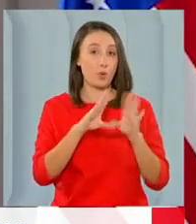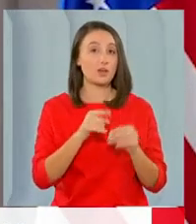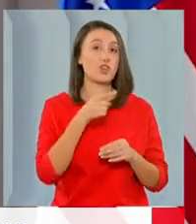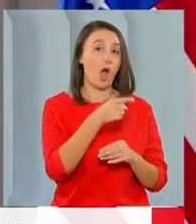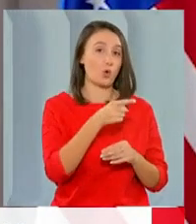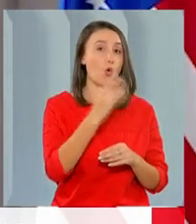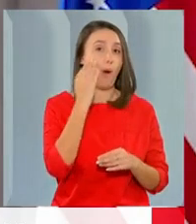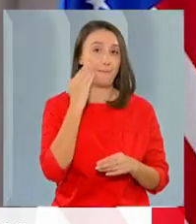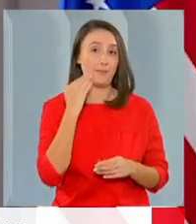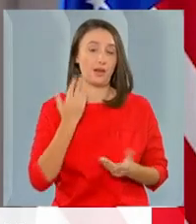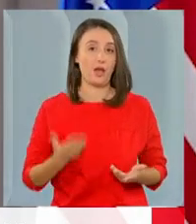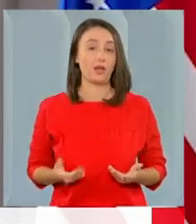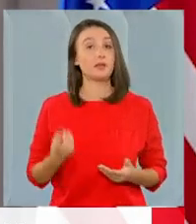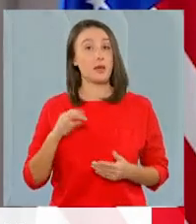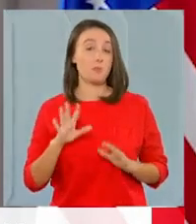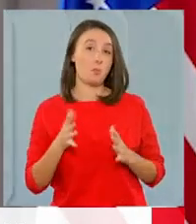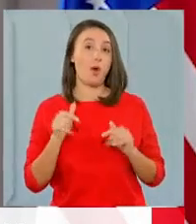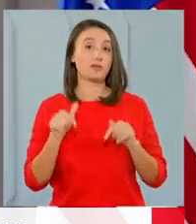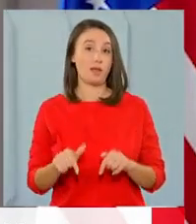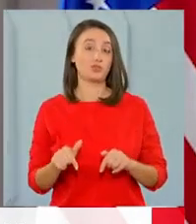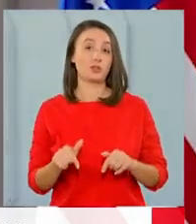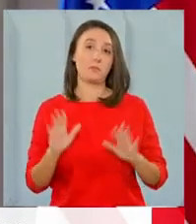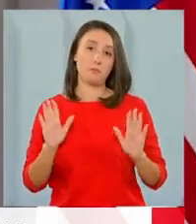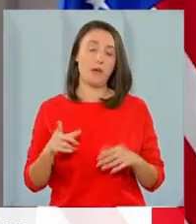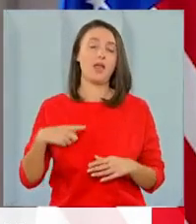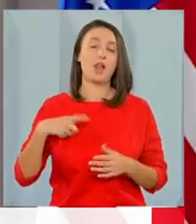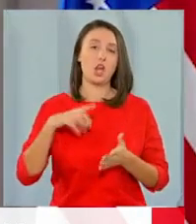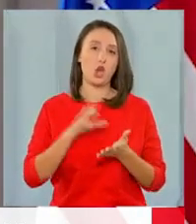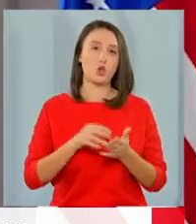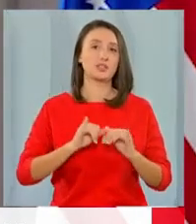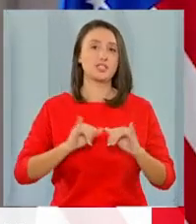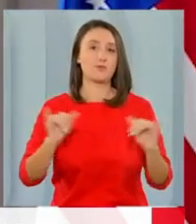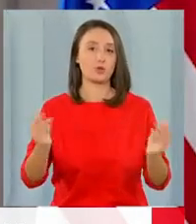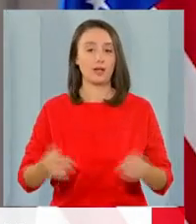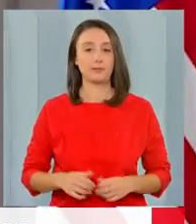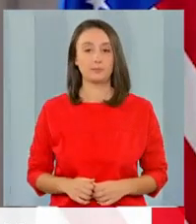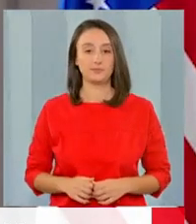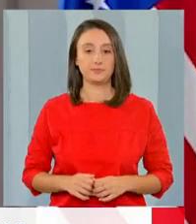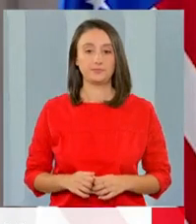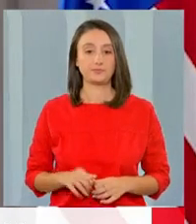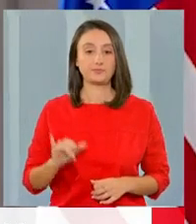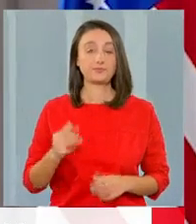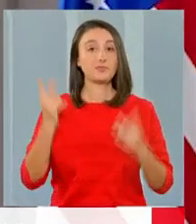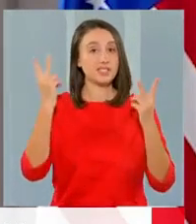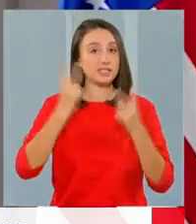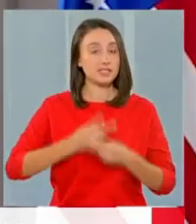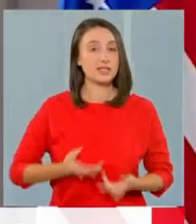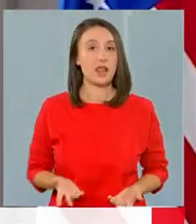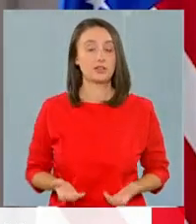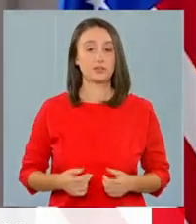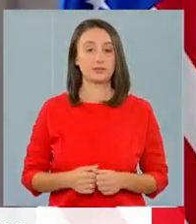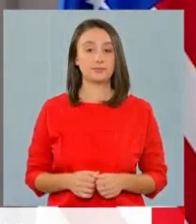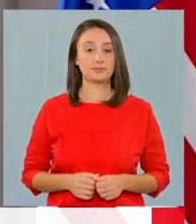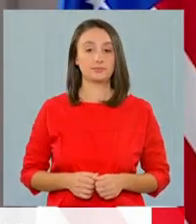în Statele Unite dar poate Aici mai e loc de dezvoltare și ca să înțelegeți